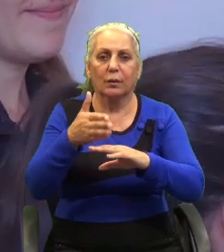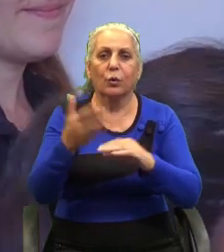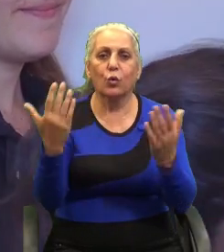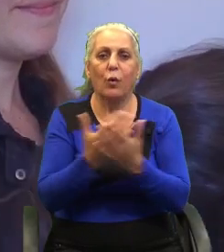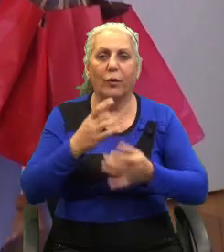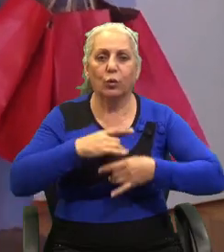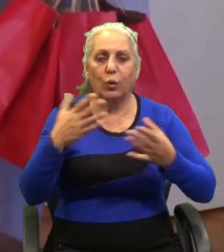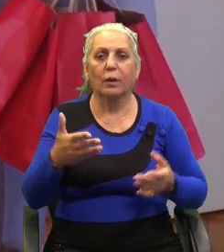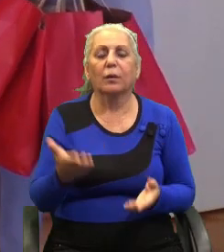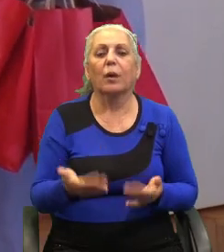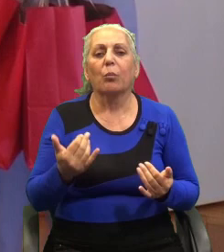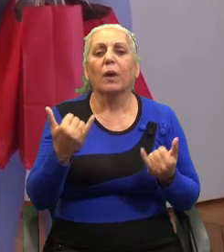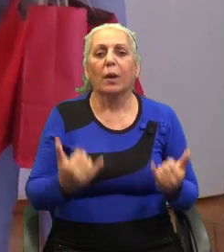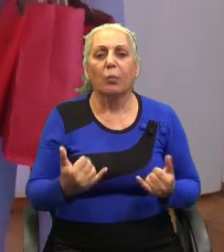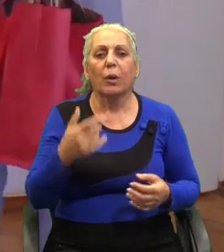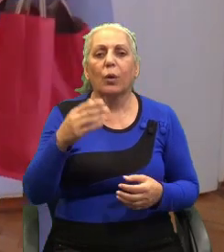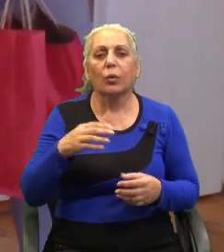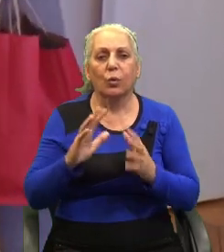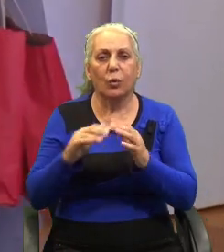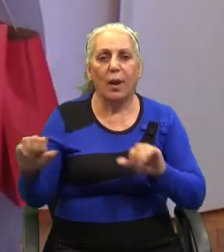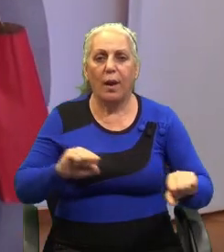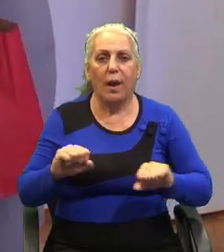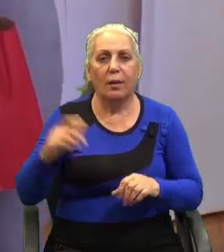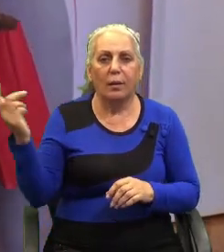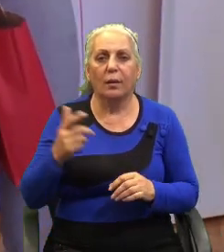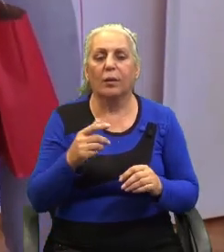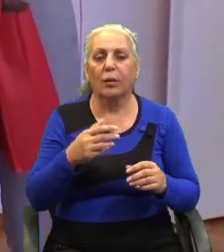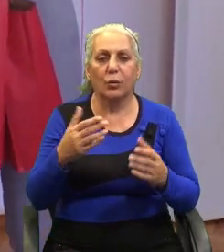է Գյումրեցի անապահով ընտանիքներին։